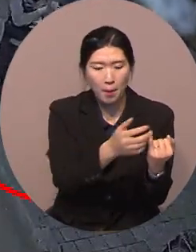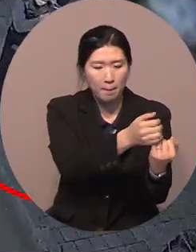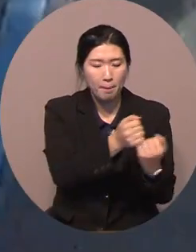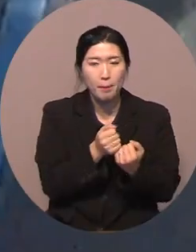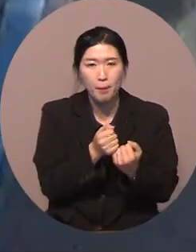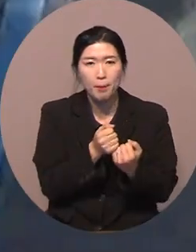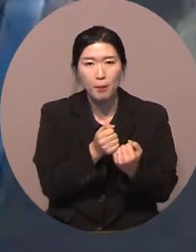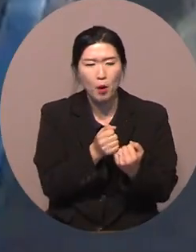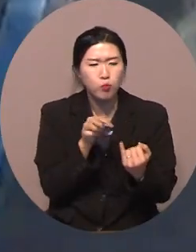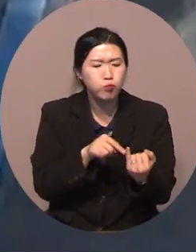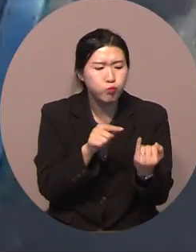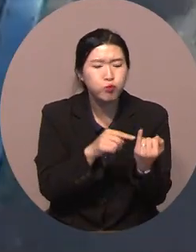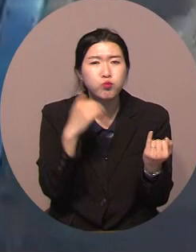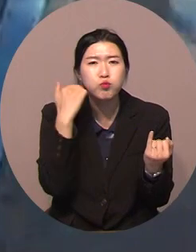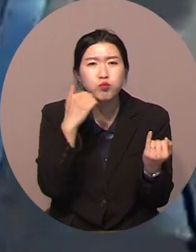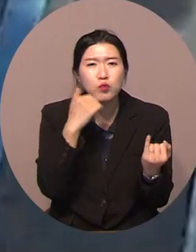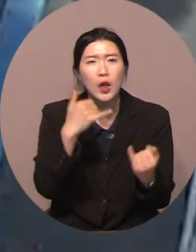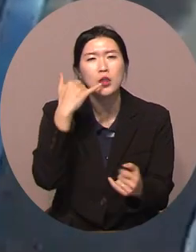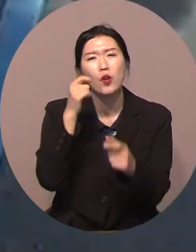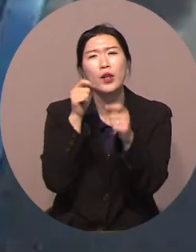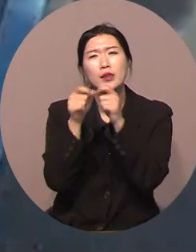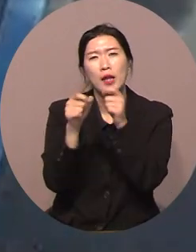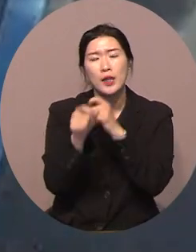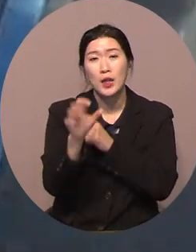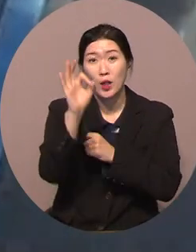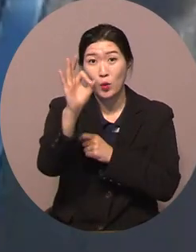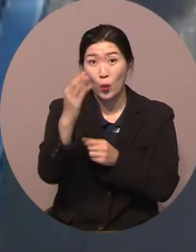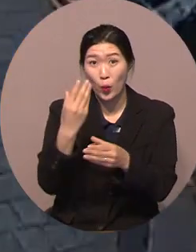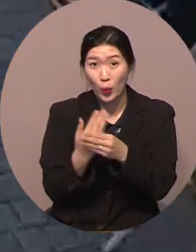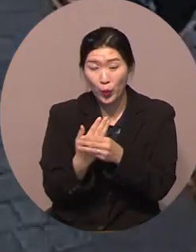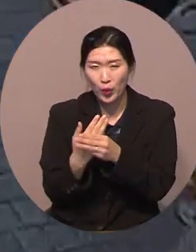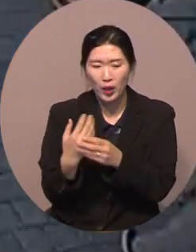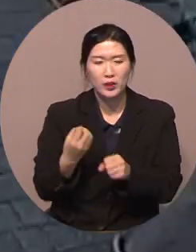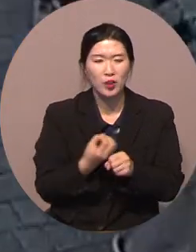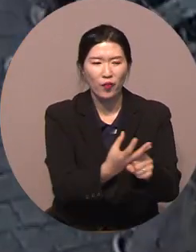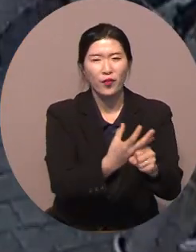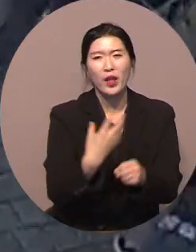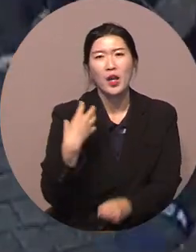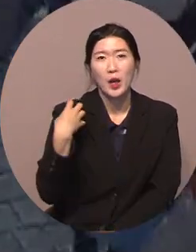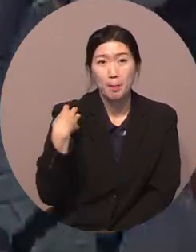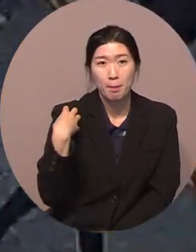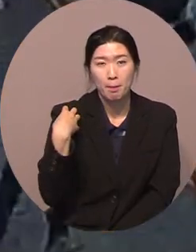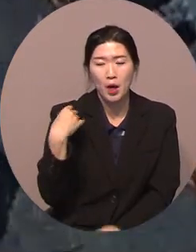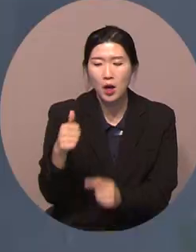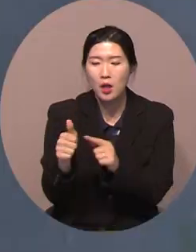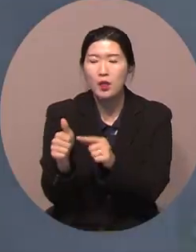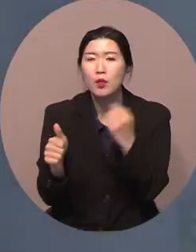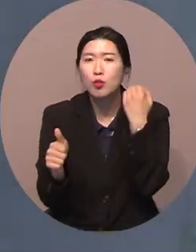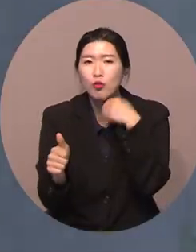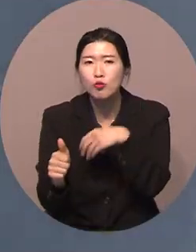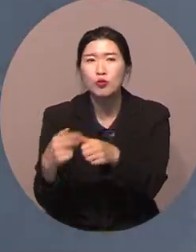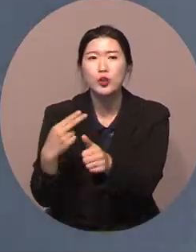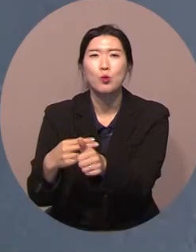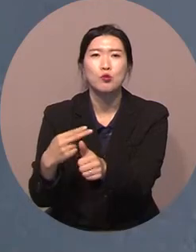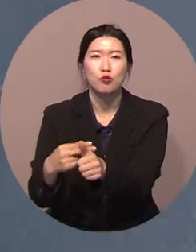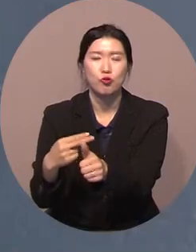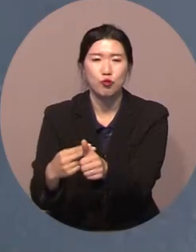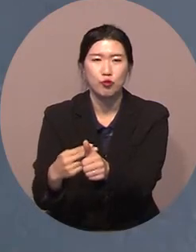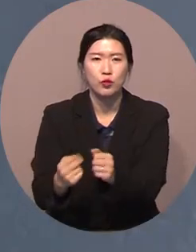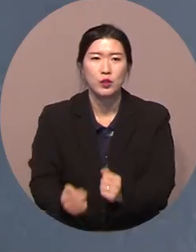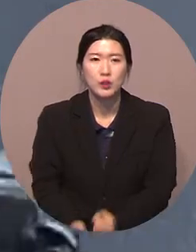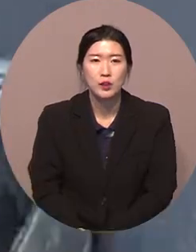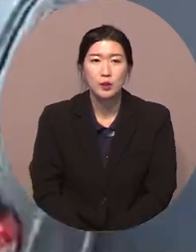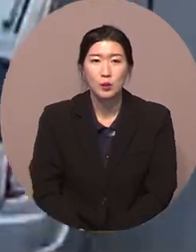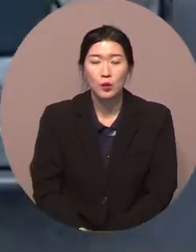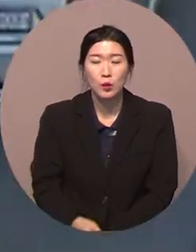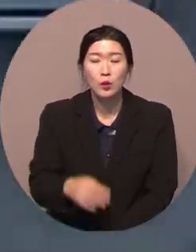체포합니다. 알고 보니 여성은 보이스피싱 수거책. 남성은 현직 교수였습니다. 바로 옆에는 20여 년